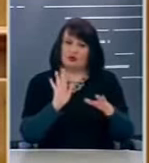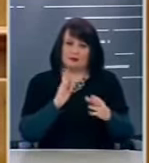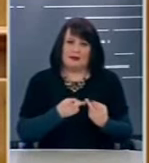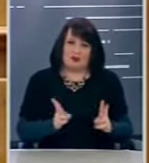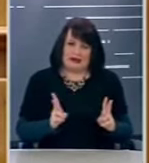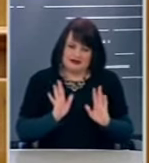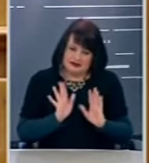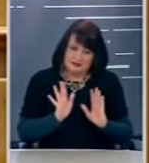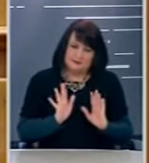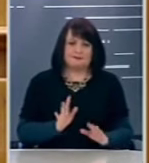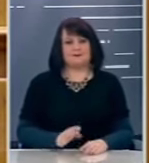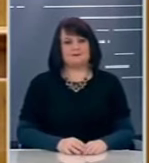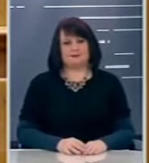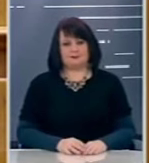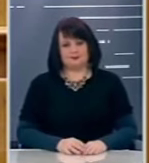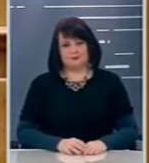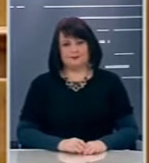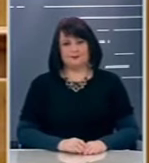όμως να σας κάνω μια